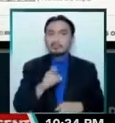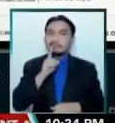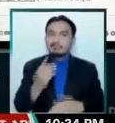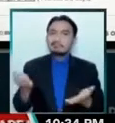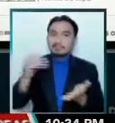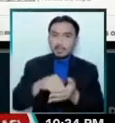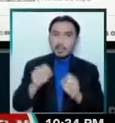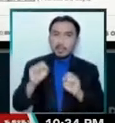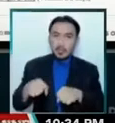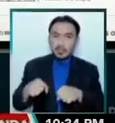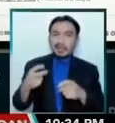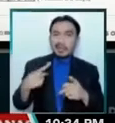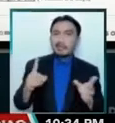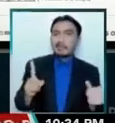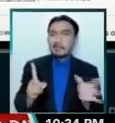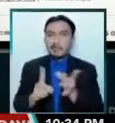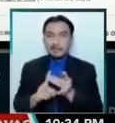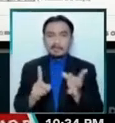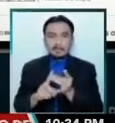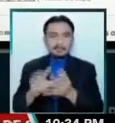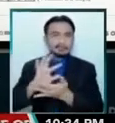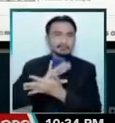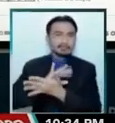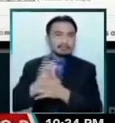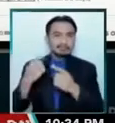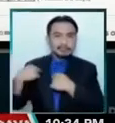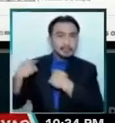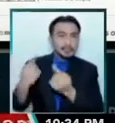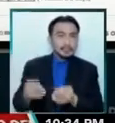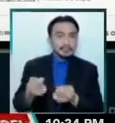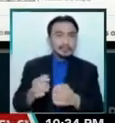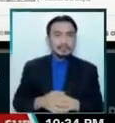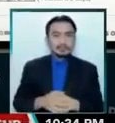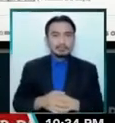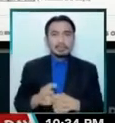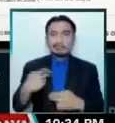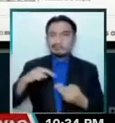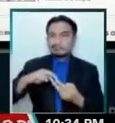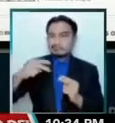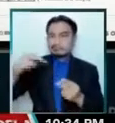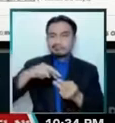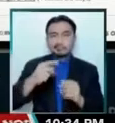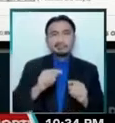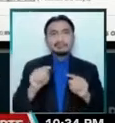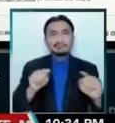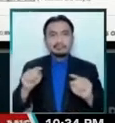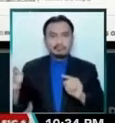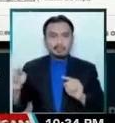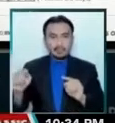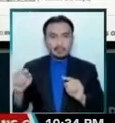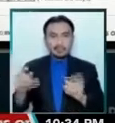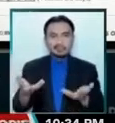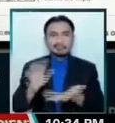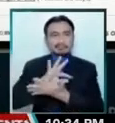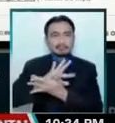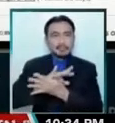taong nagkaroon na ng COVID-19 na dati no, sa ibang strain ng variant or virus na ito. Ngunit nakikita rin